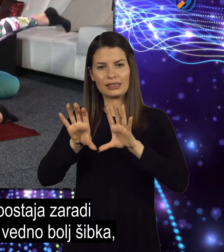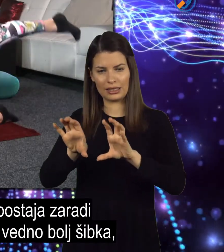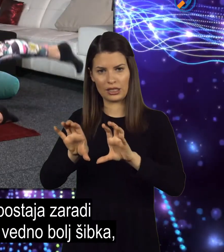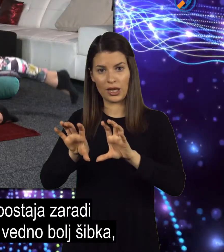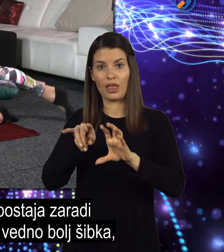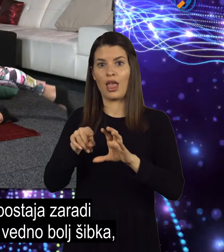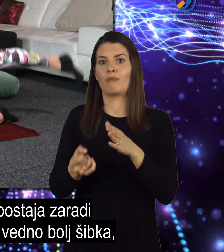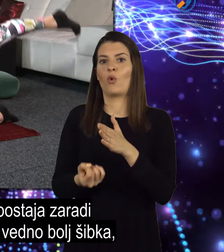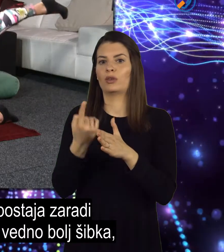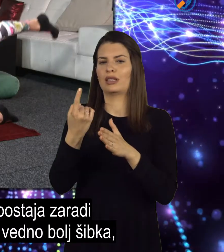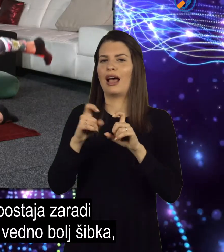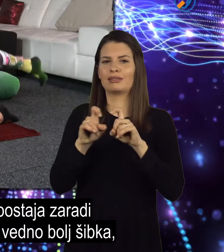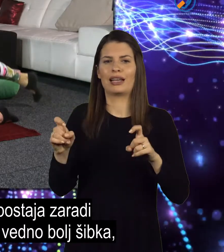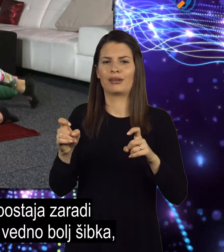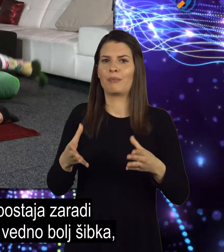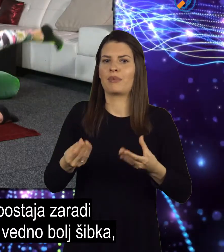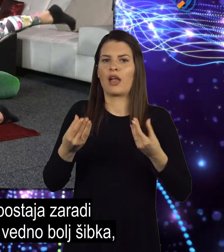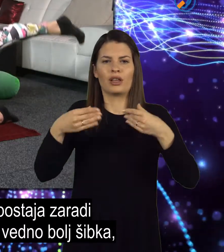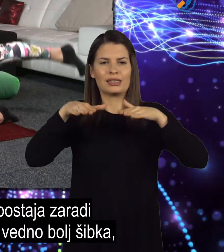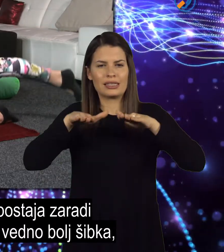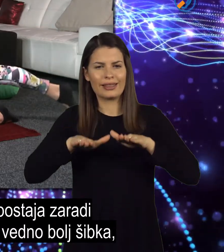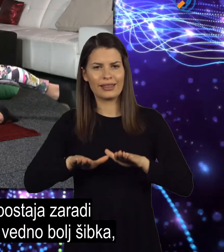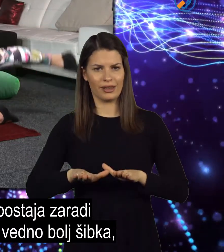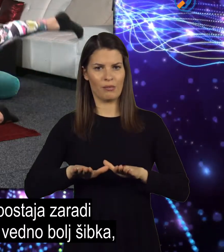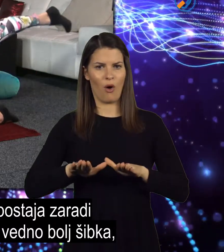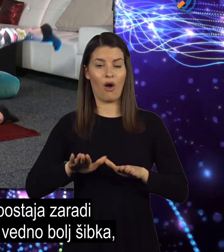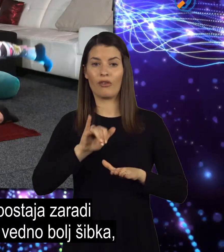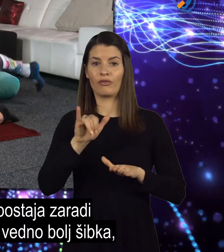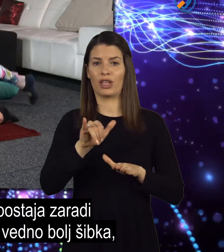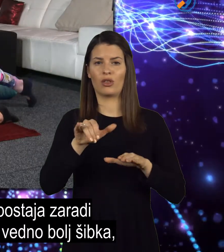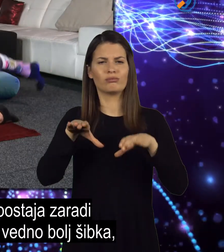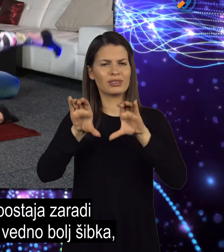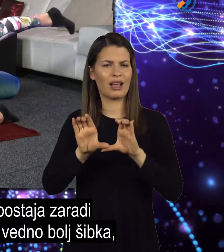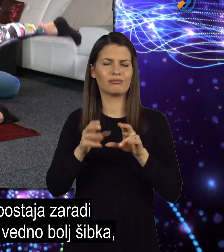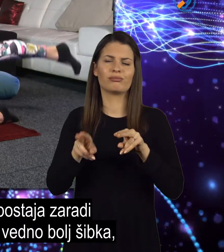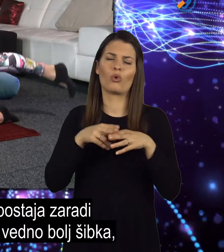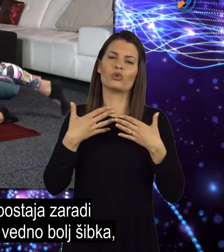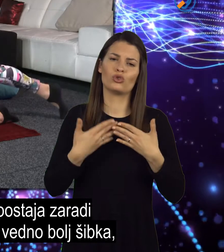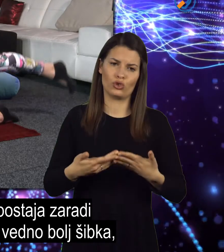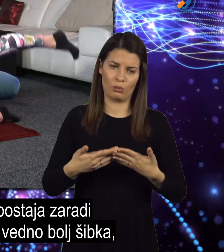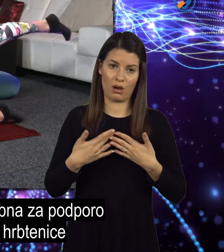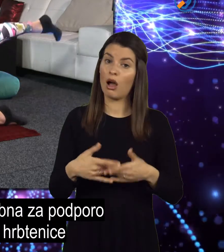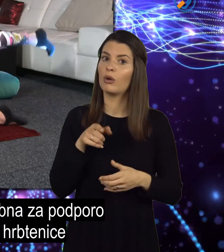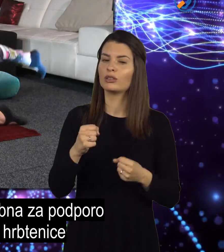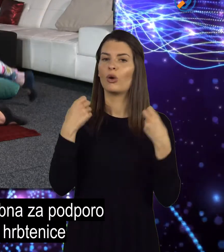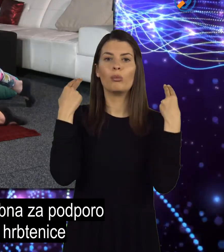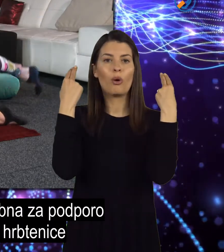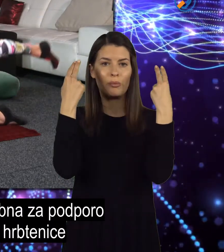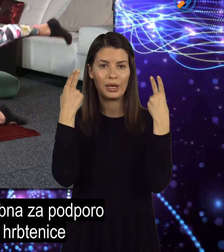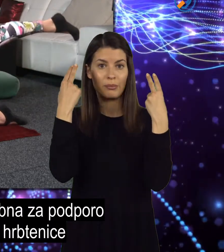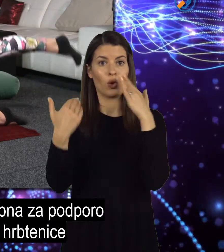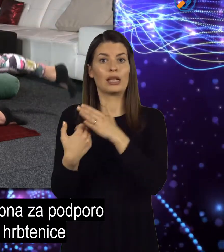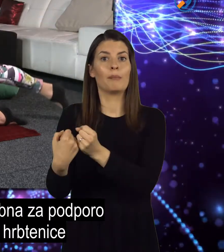zadnjico, ta postaja zaradi prekomernega sedenja vedno bolj šibka, je pa izjemno